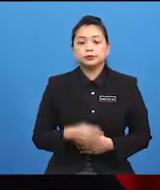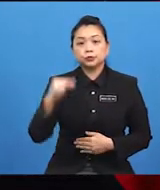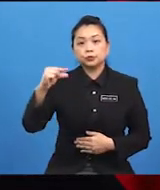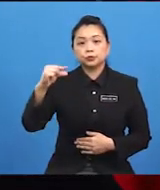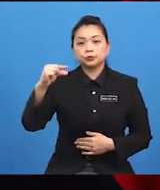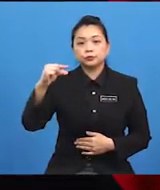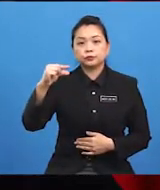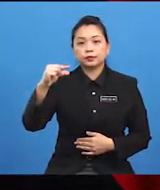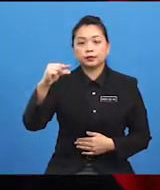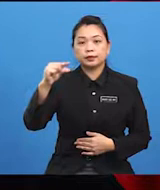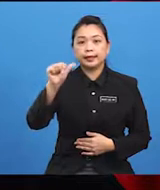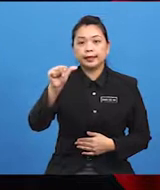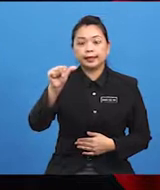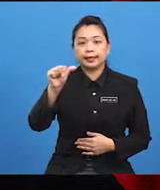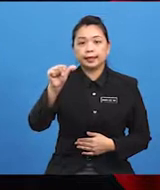A,